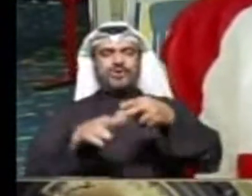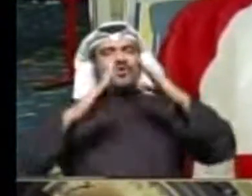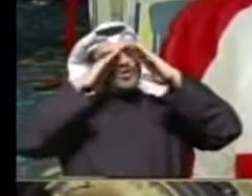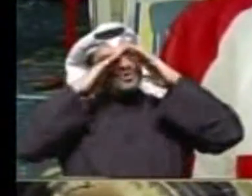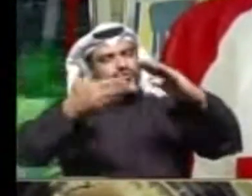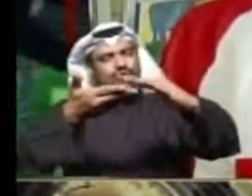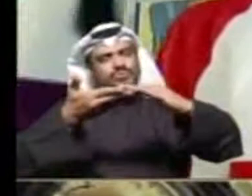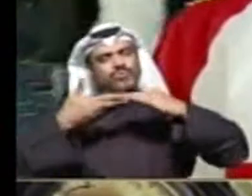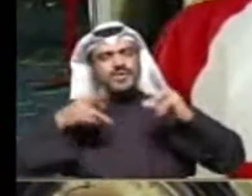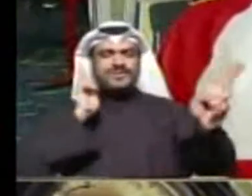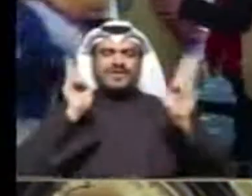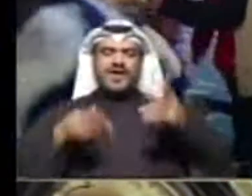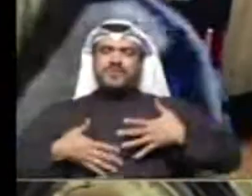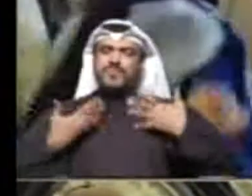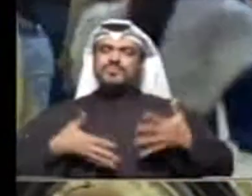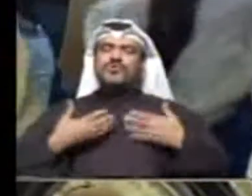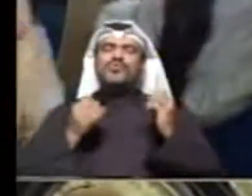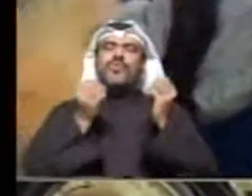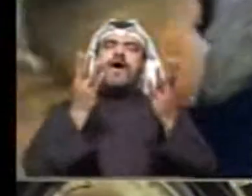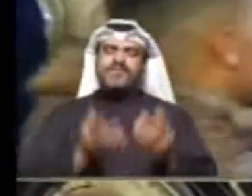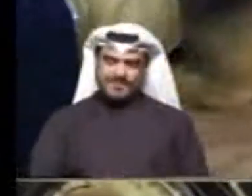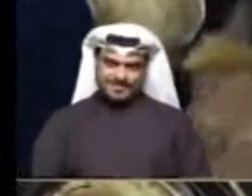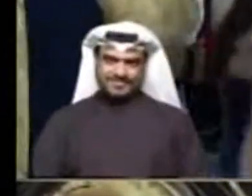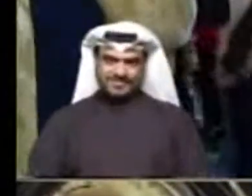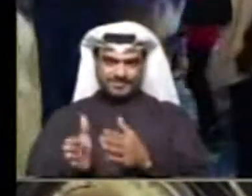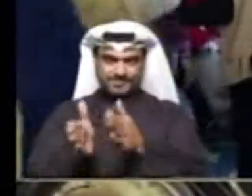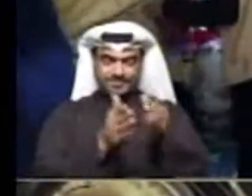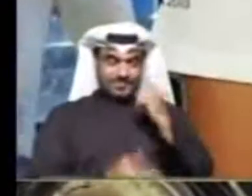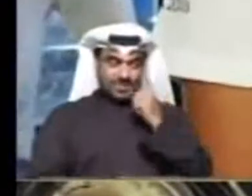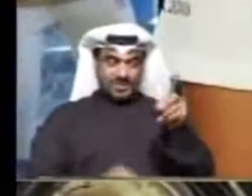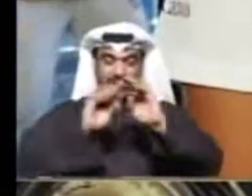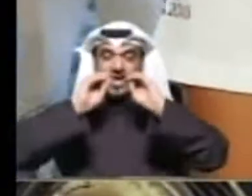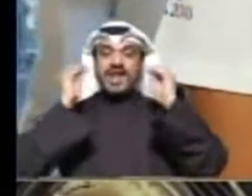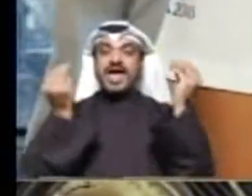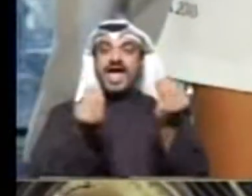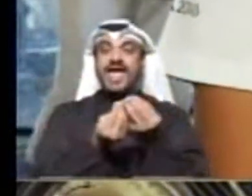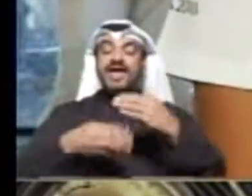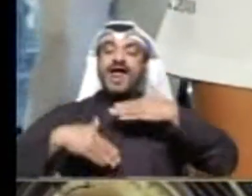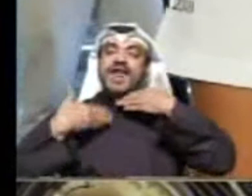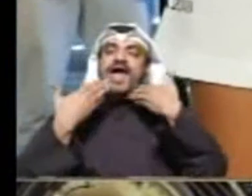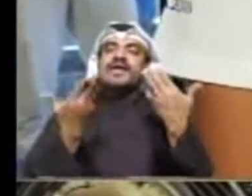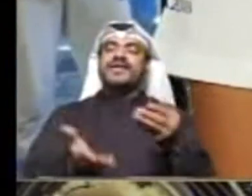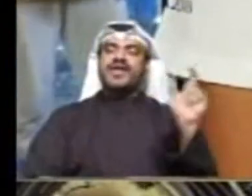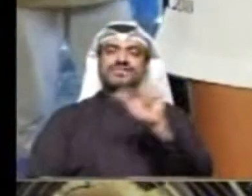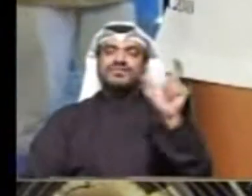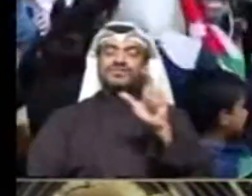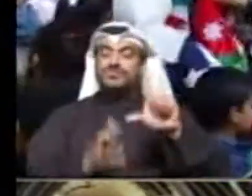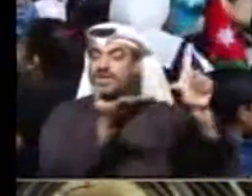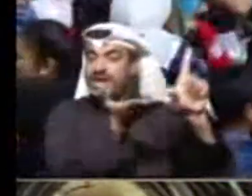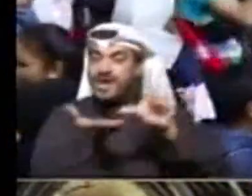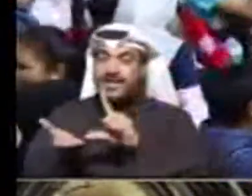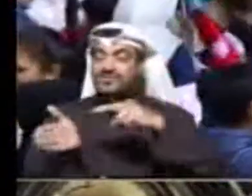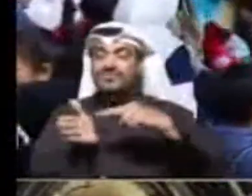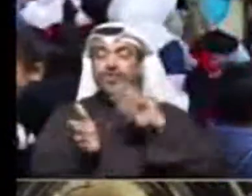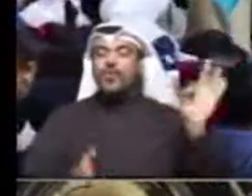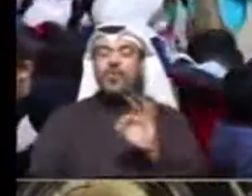الحفل اللي بسطنا كثير. وتمثل الهيئة الخيرية الإسلامية العالمية أكبر المصادر الإغاثية للاجئين السوريين في